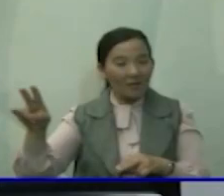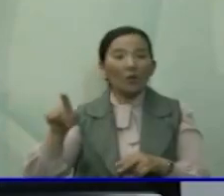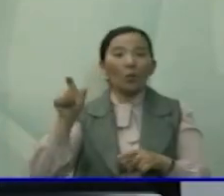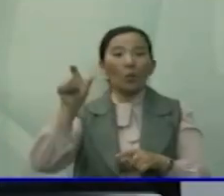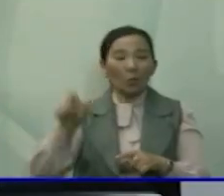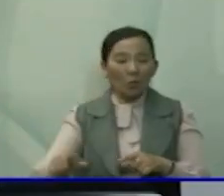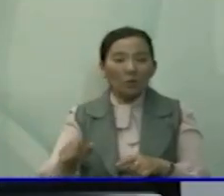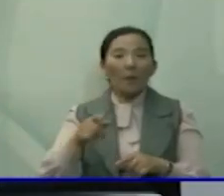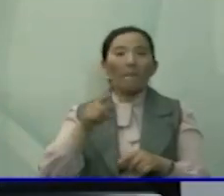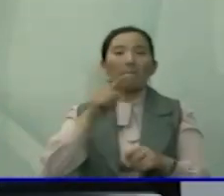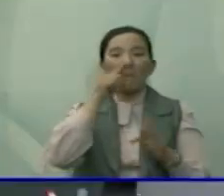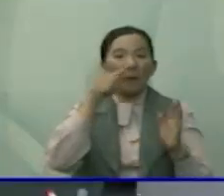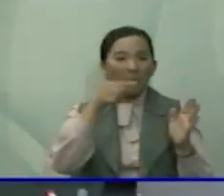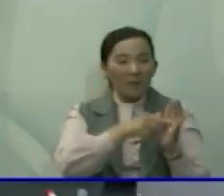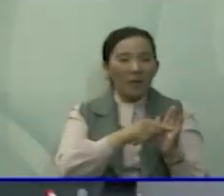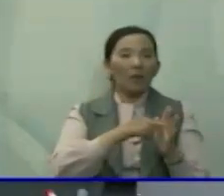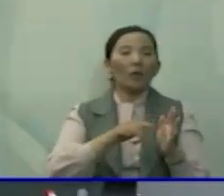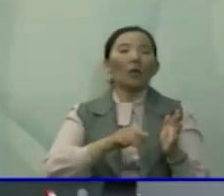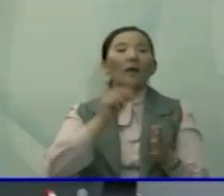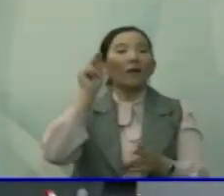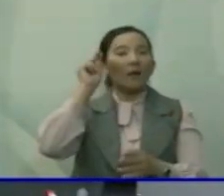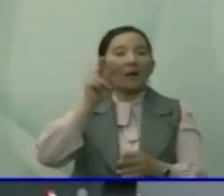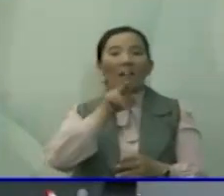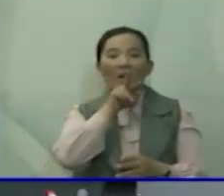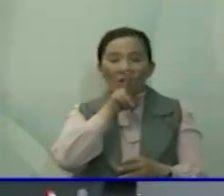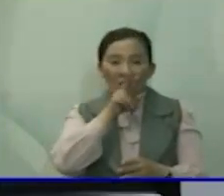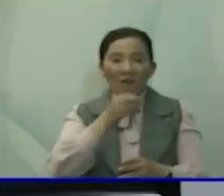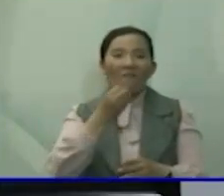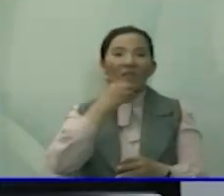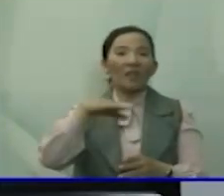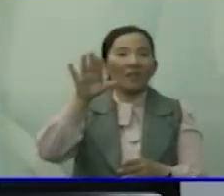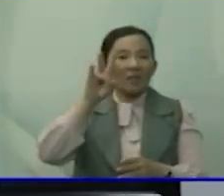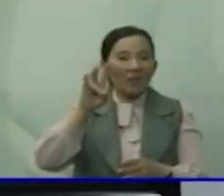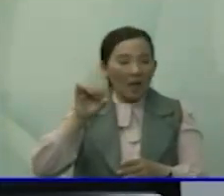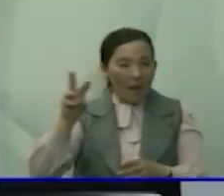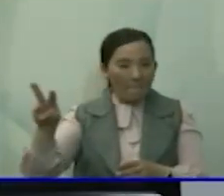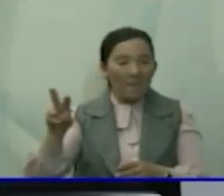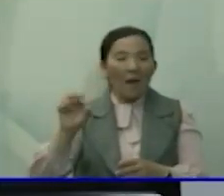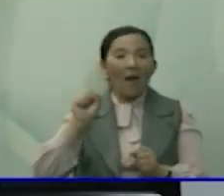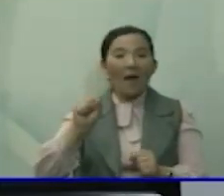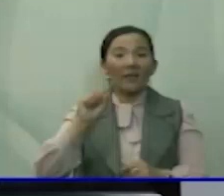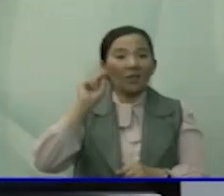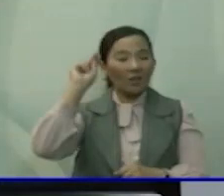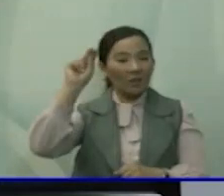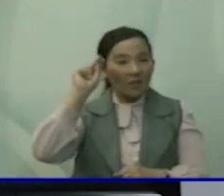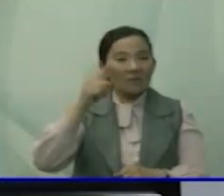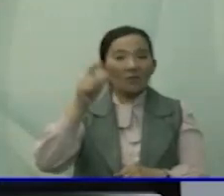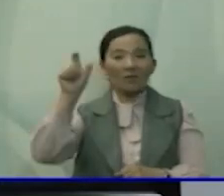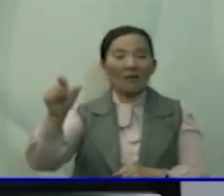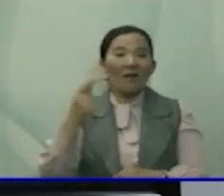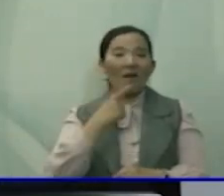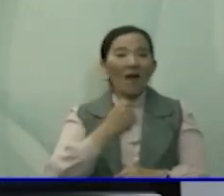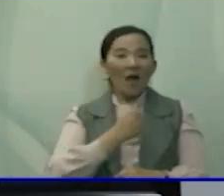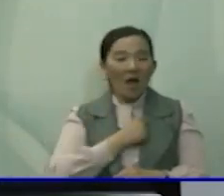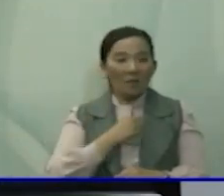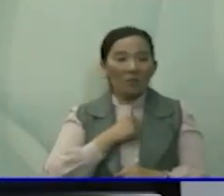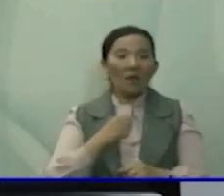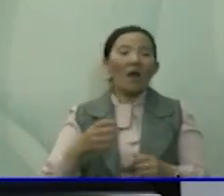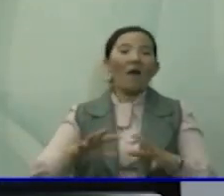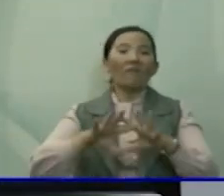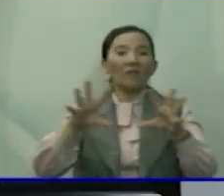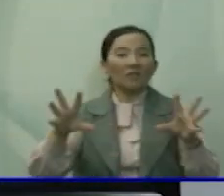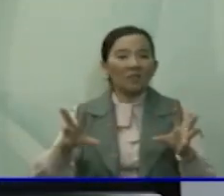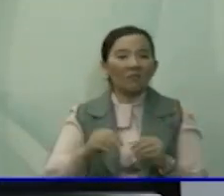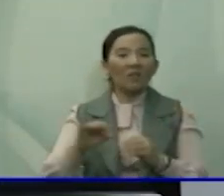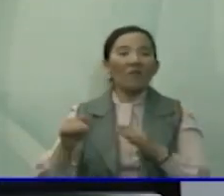попали корея вьетнам а китайская армия овладела великим